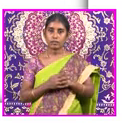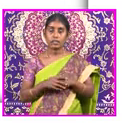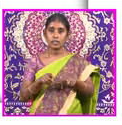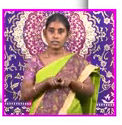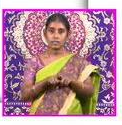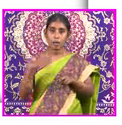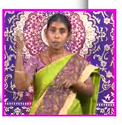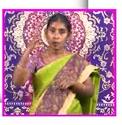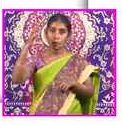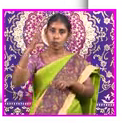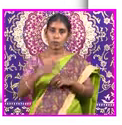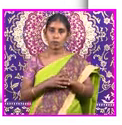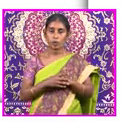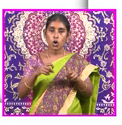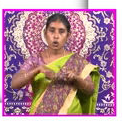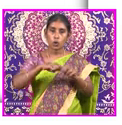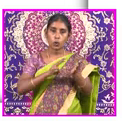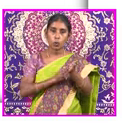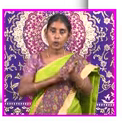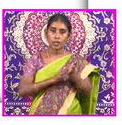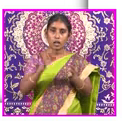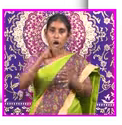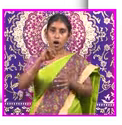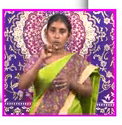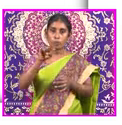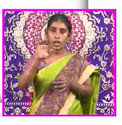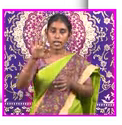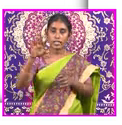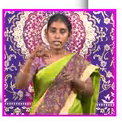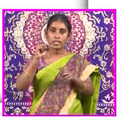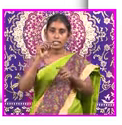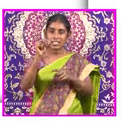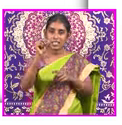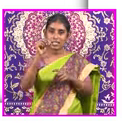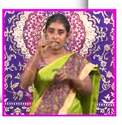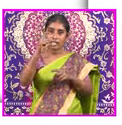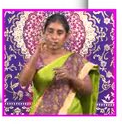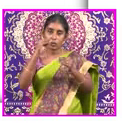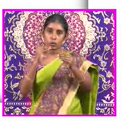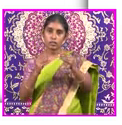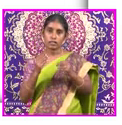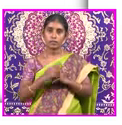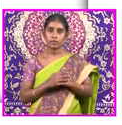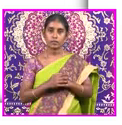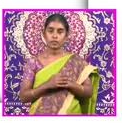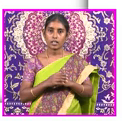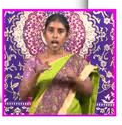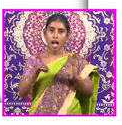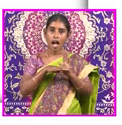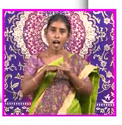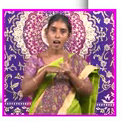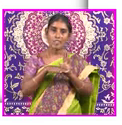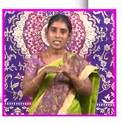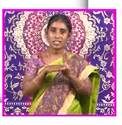சொல்லியிருக்கோம். உதாரணமாக இப்போ நாம் வசிக்கக்கூடிய இந்த ட்ரோபோஸ்பியர்னு சொல்லக்கூடிய வளிமண்டலத்துடைய கீழடுக்கில் வந்து குறைஞ்சிட்டு போகும்.